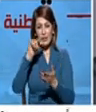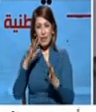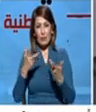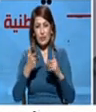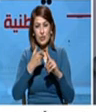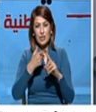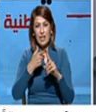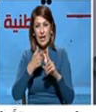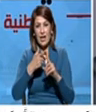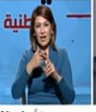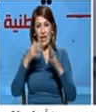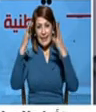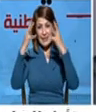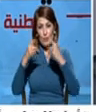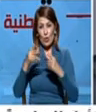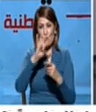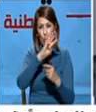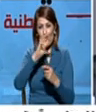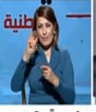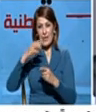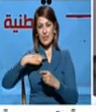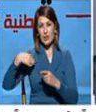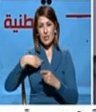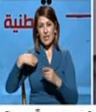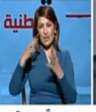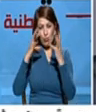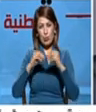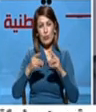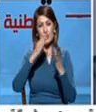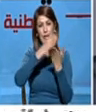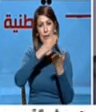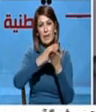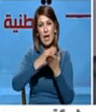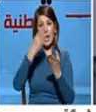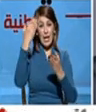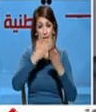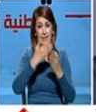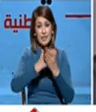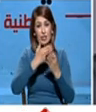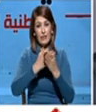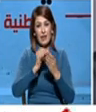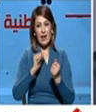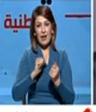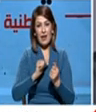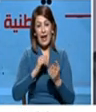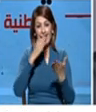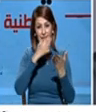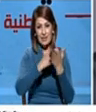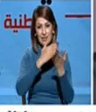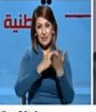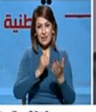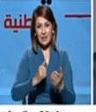معبر عليه بالريب ولا ريب اذن ال ال البطاقه يسجل بها على اه اه